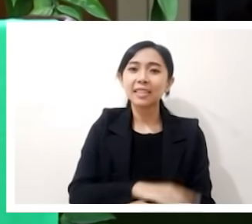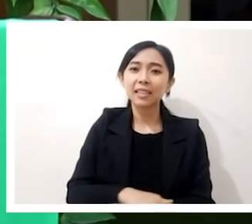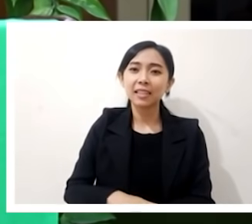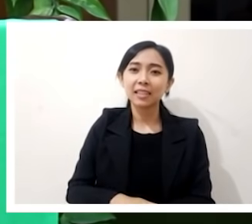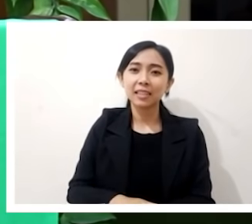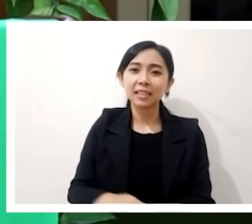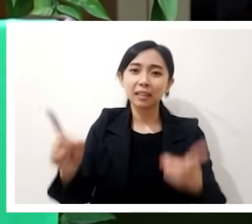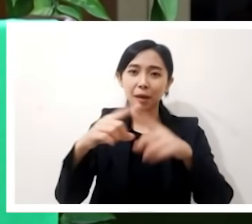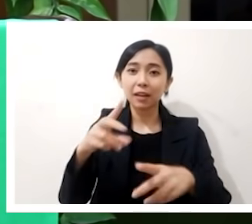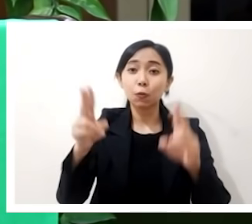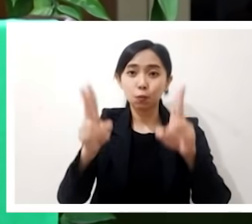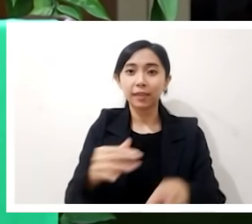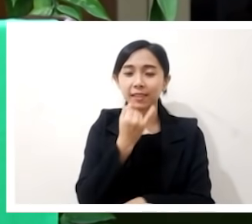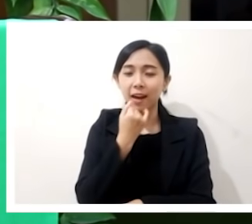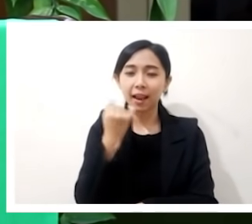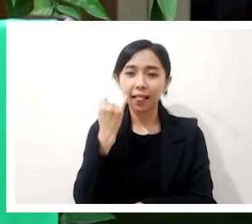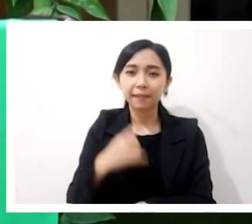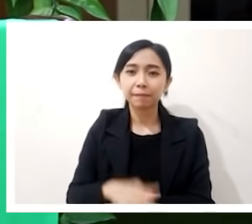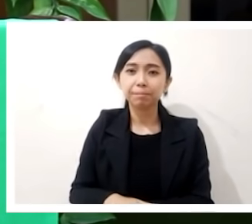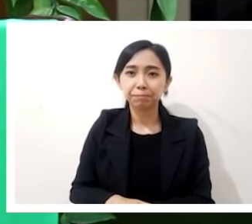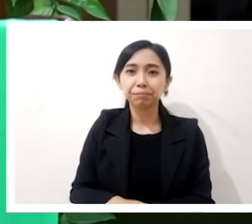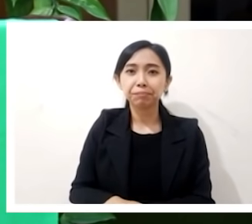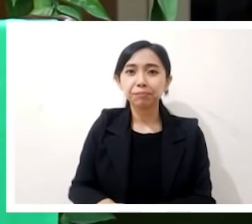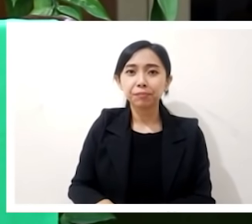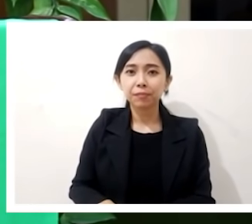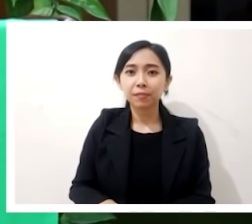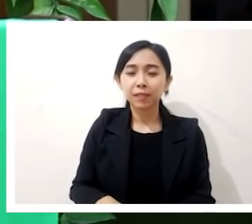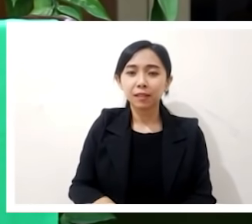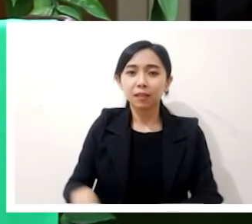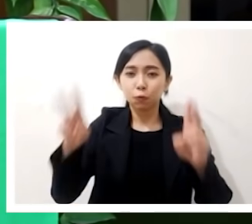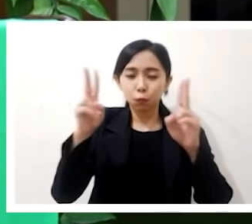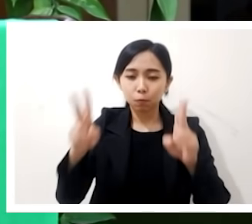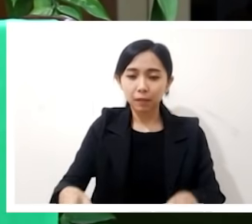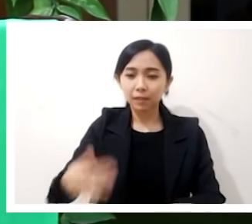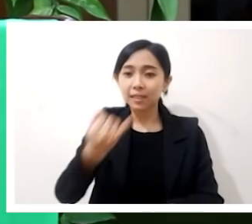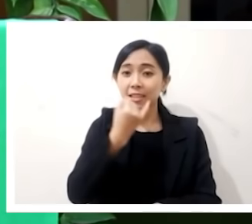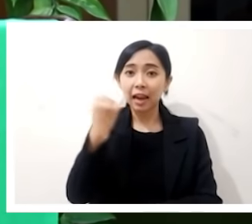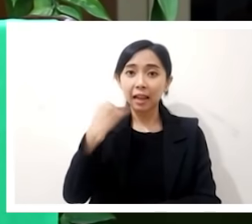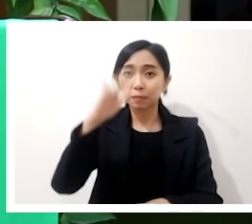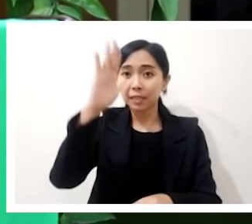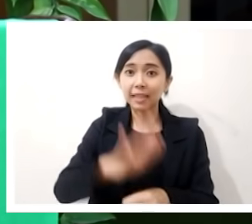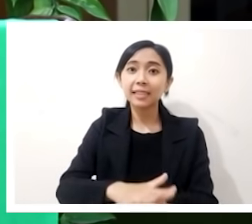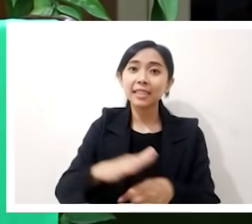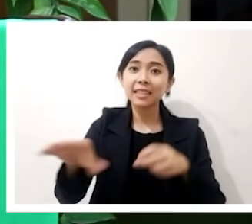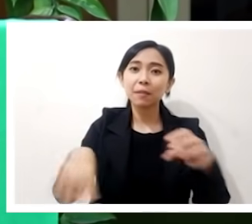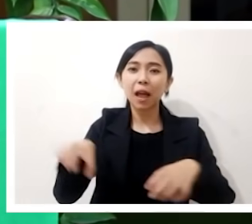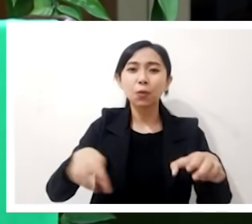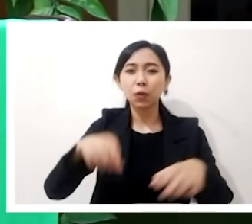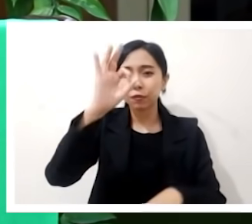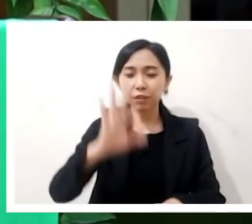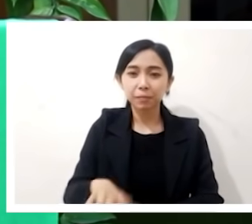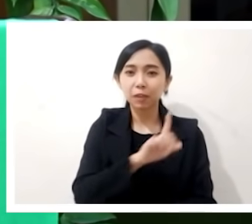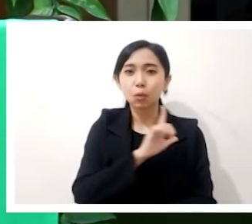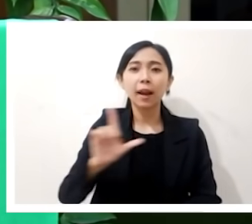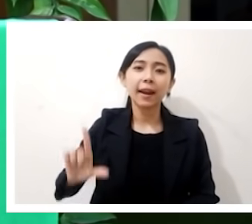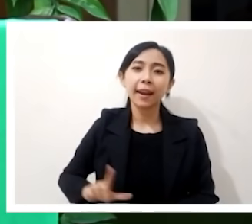Dalam perjanjian itu, umat menyatakan kesediaannya untuk mendengarkan dan melakukan firman Tuhan. Perjanjian